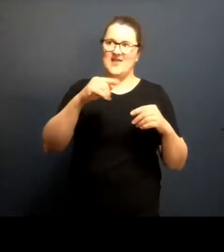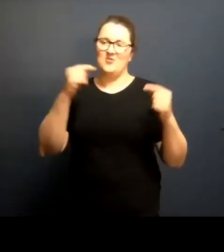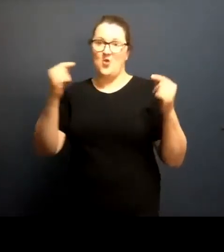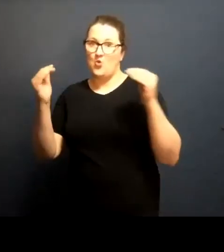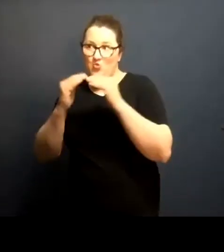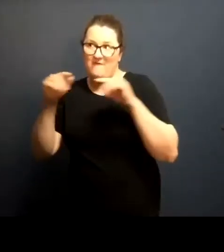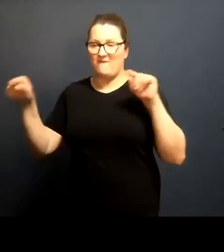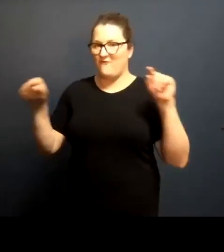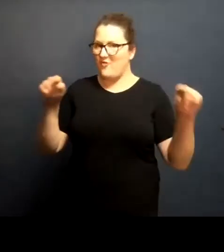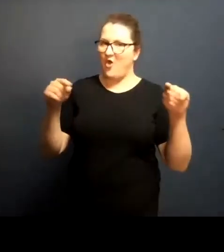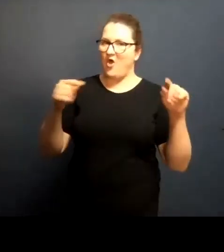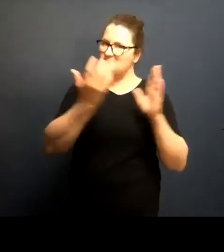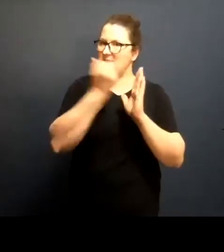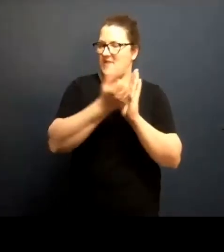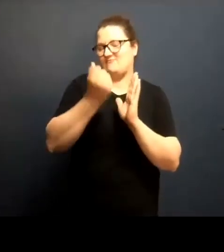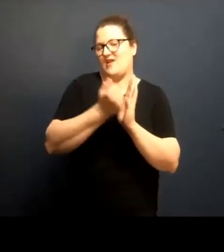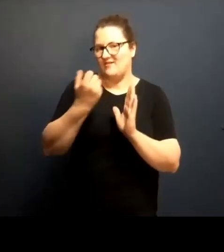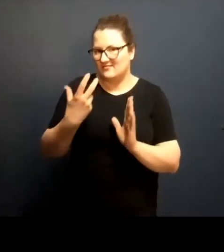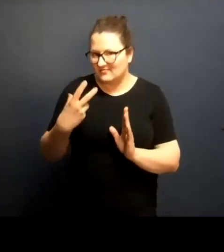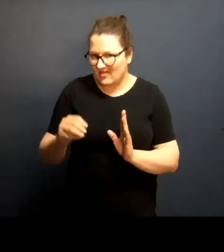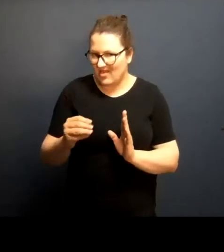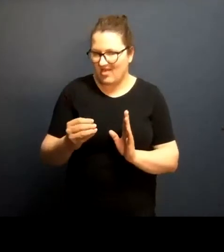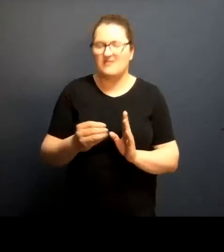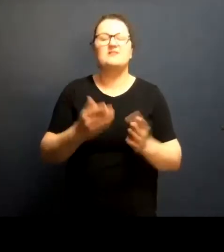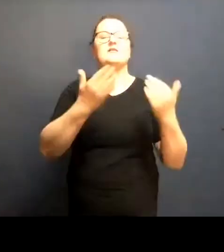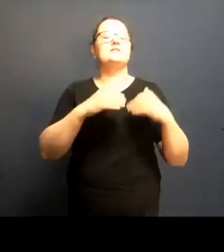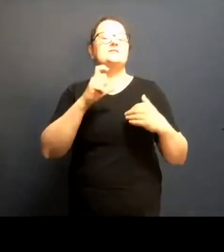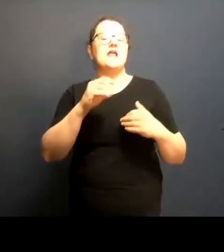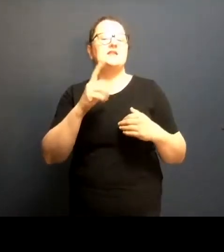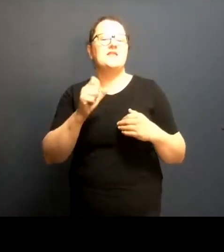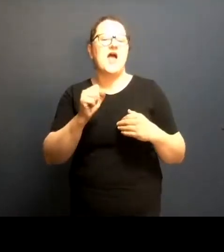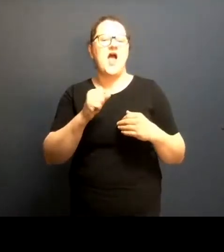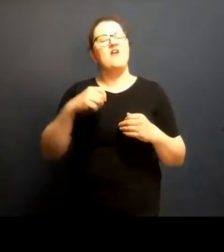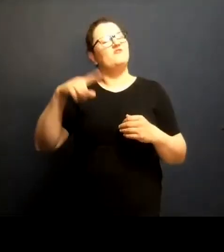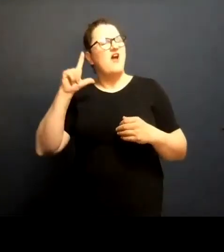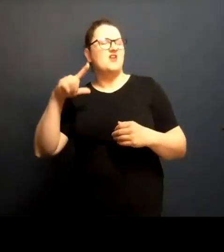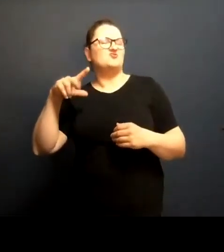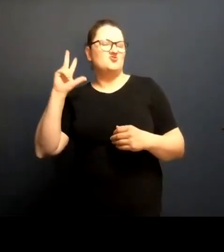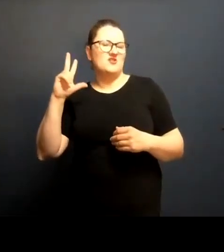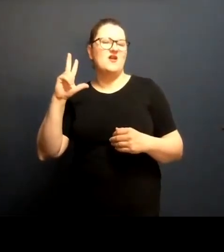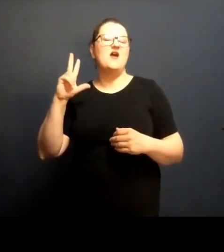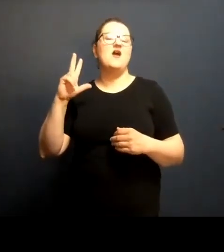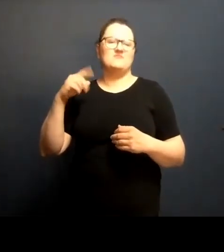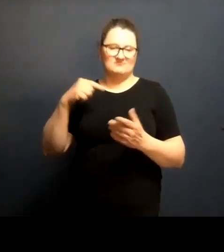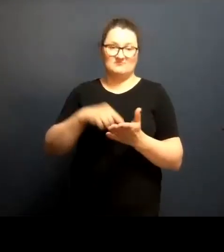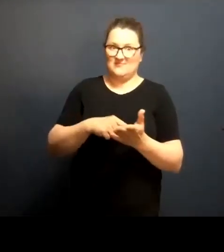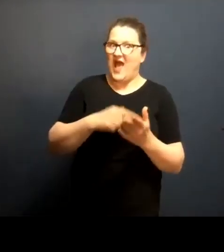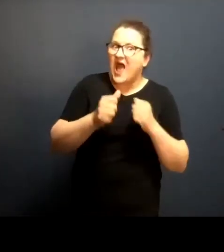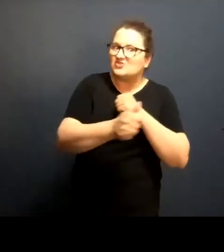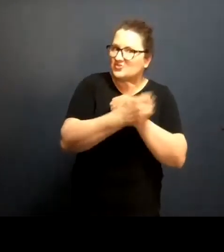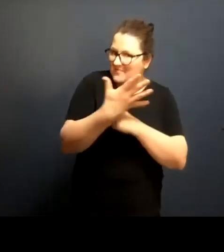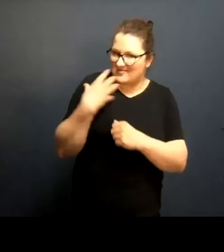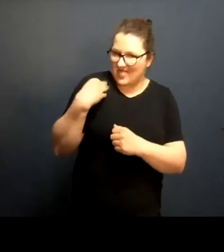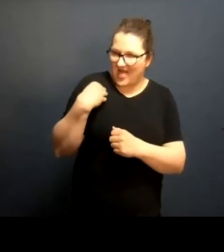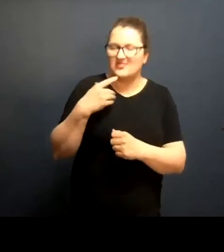rówieśników. No i wypowiedź Celiny. Jeszcze 2-3 lata temu, zwróćcie uwagę, że Celina ma 65 lat,